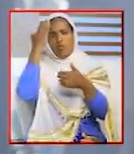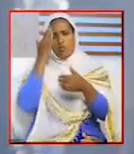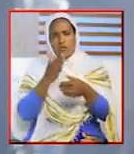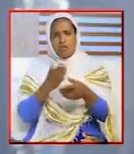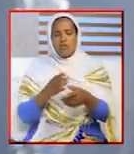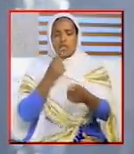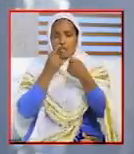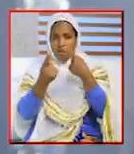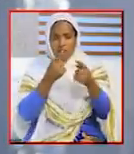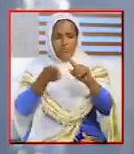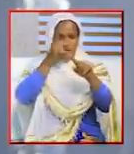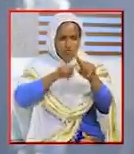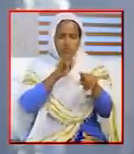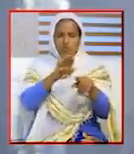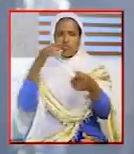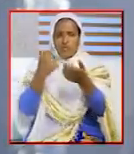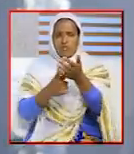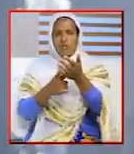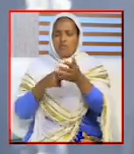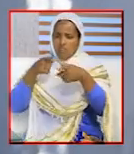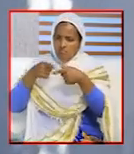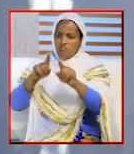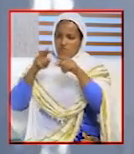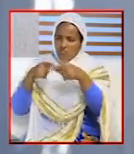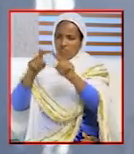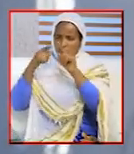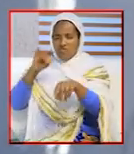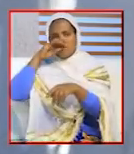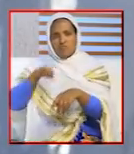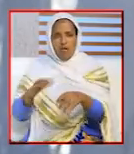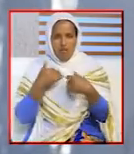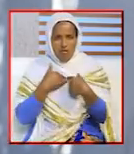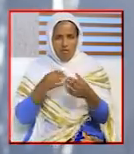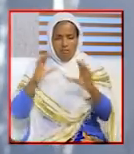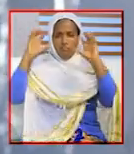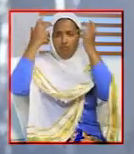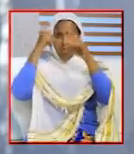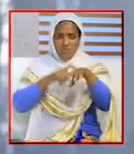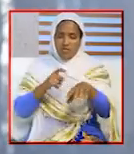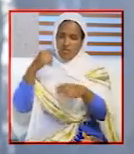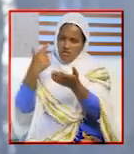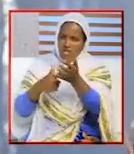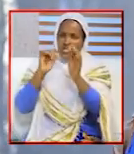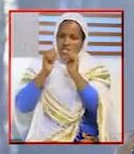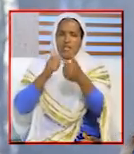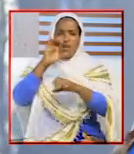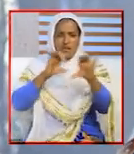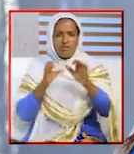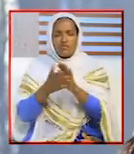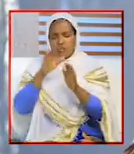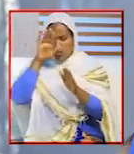ይታወቃል። እንደው ግን የተነጋገርንበትን መልሰን ልጆቹን በዛ እያነሳን ምንኖክ ሰዎች አለን። በምንናደድበት ጊዜ እንዴት